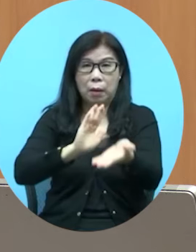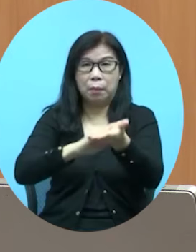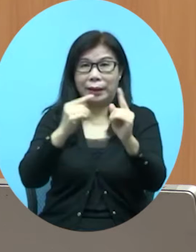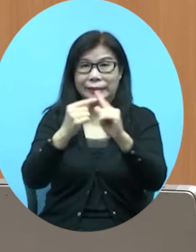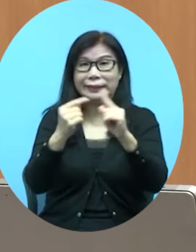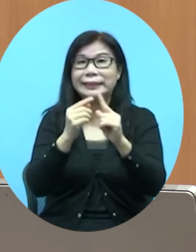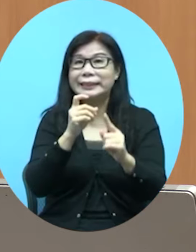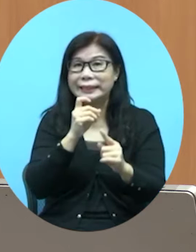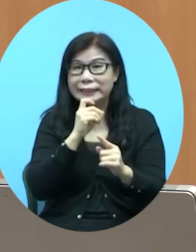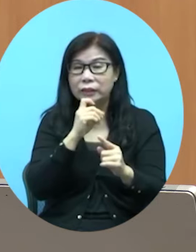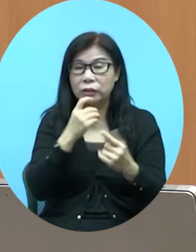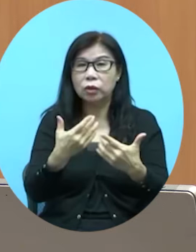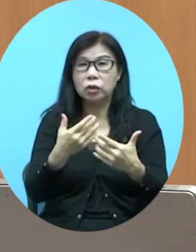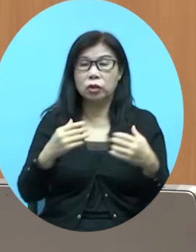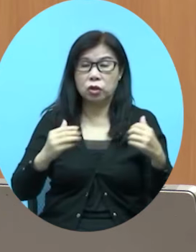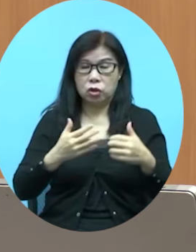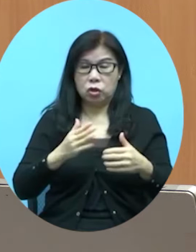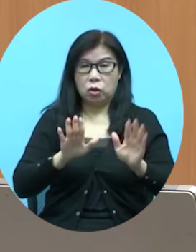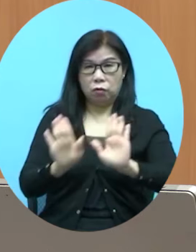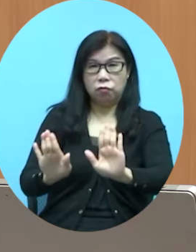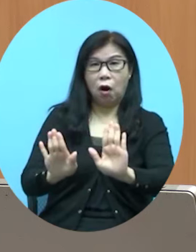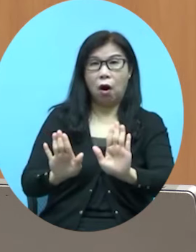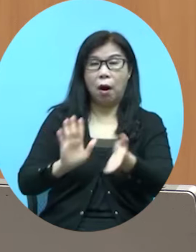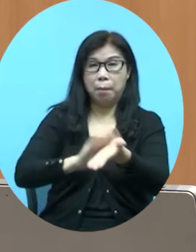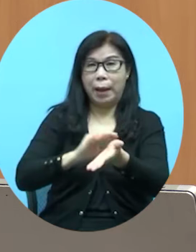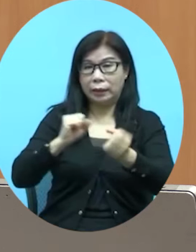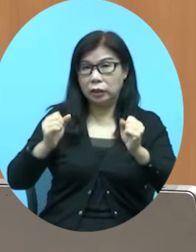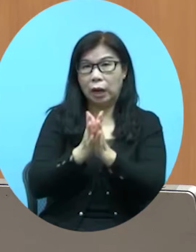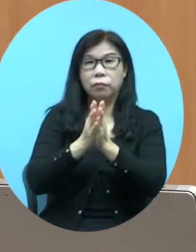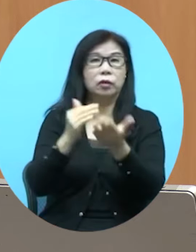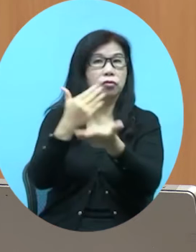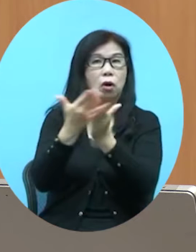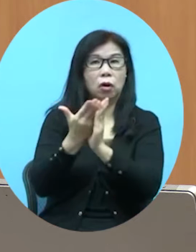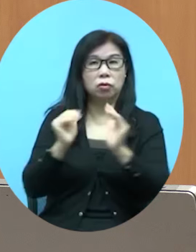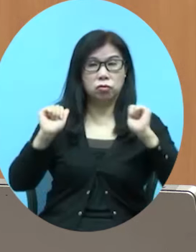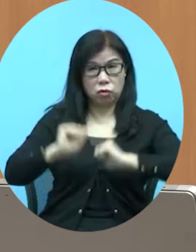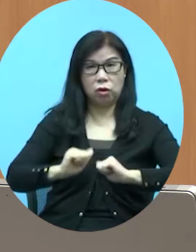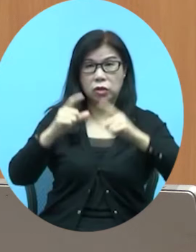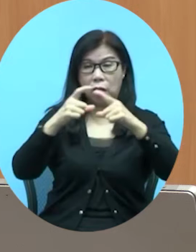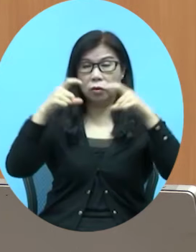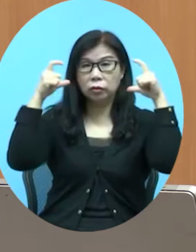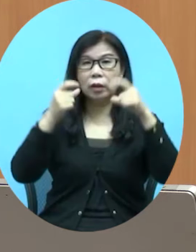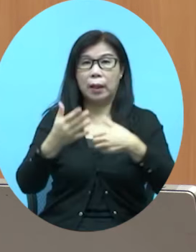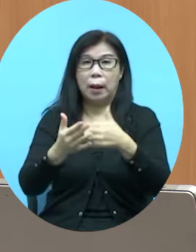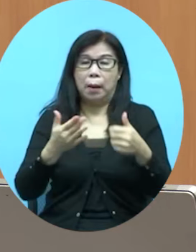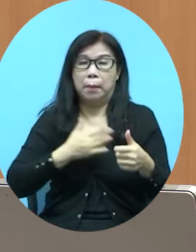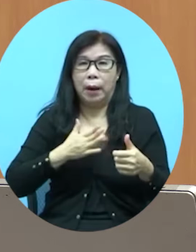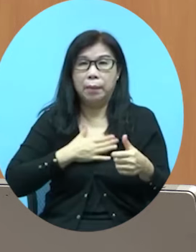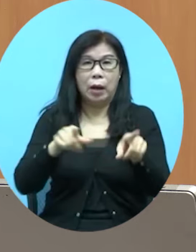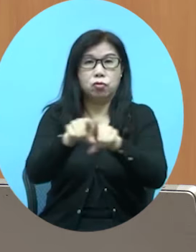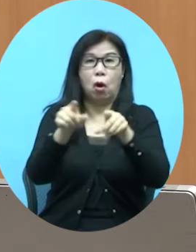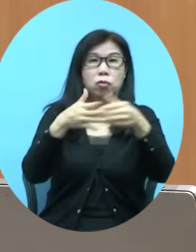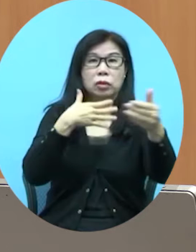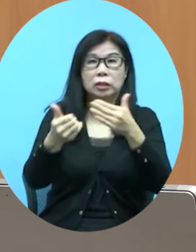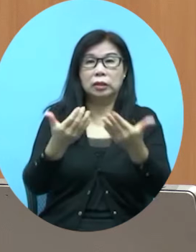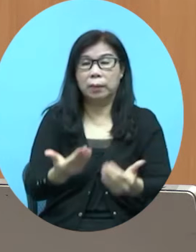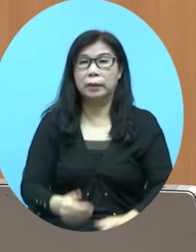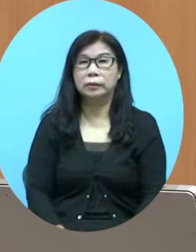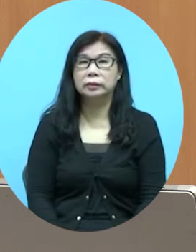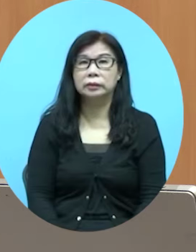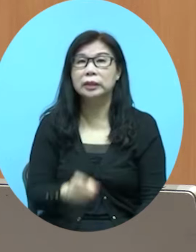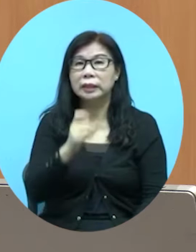应该都是做出感染控制措施反而就是担心有没有同事之间的因为可能